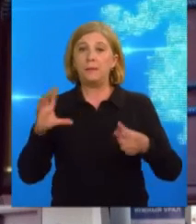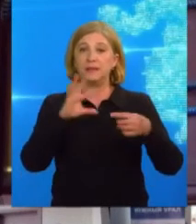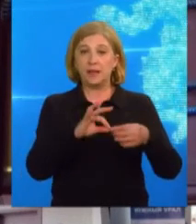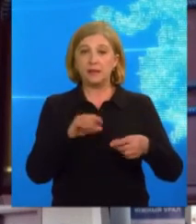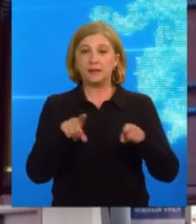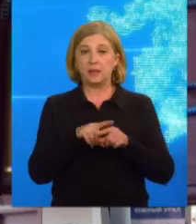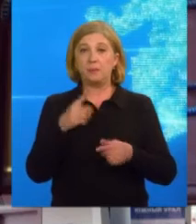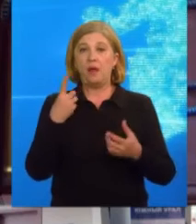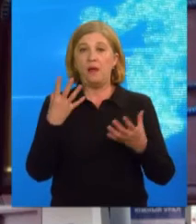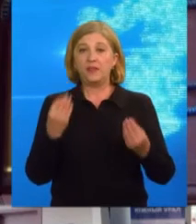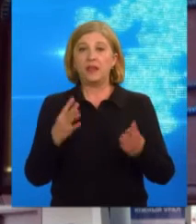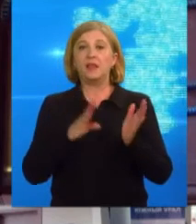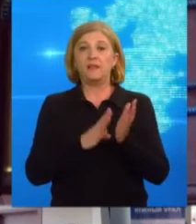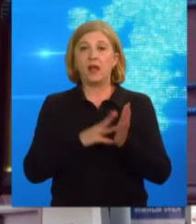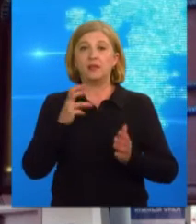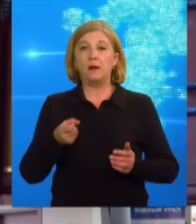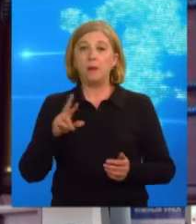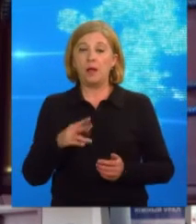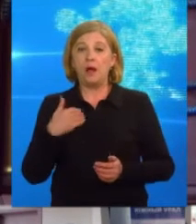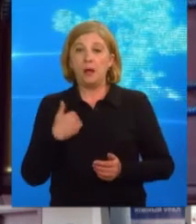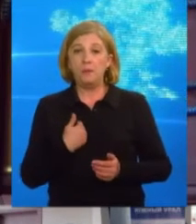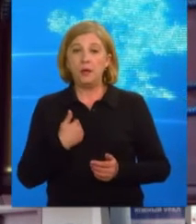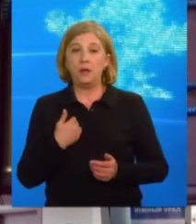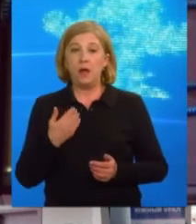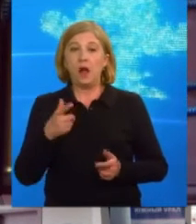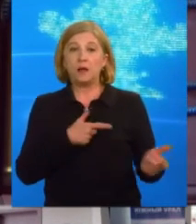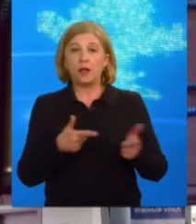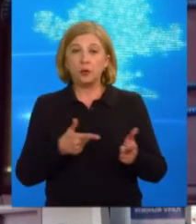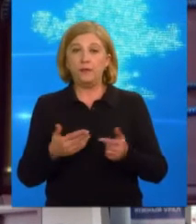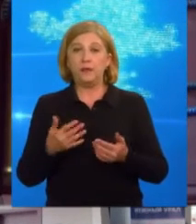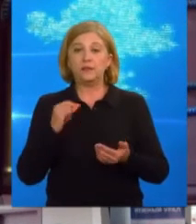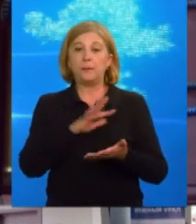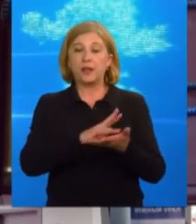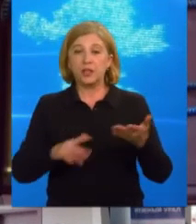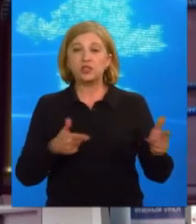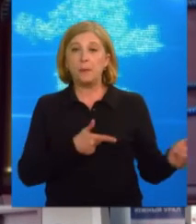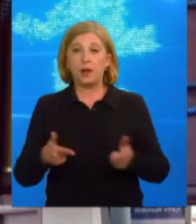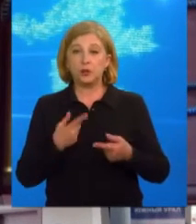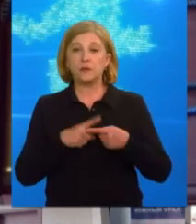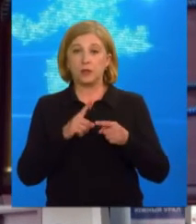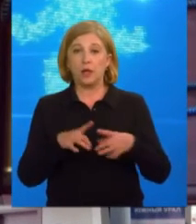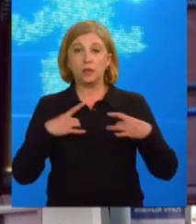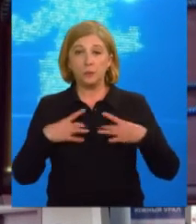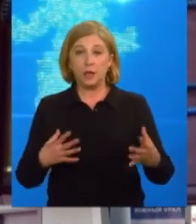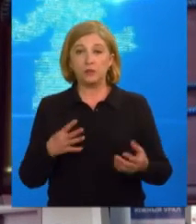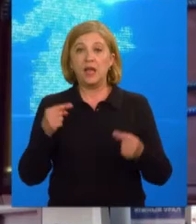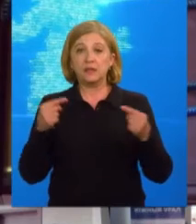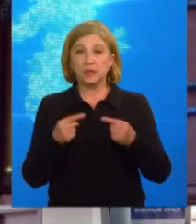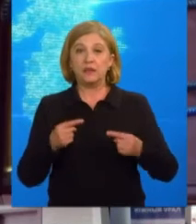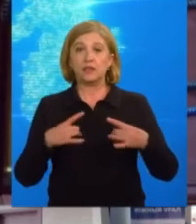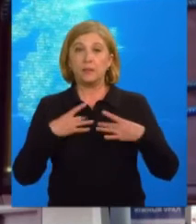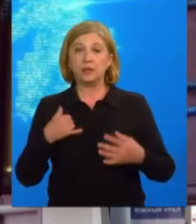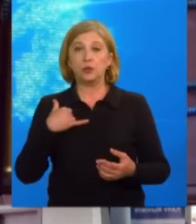в день 9 мая. Мы, вы знаете, готовились и продолжаем готовиться к этому. И, соответственно,